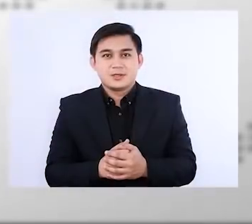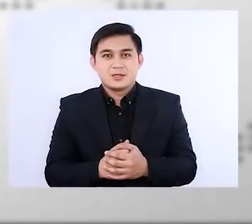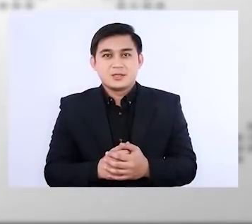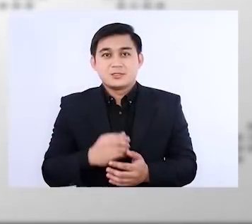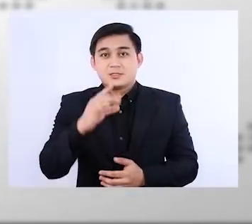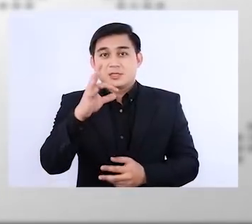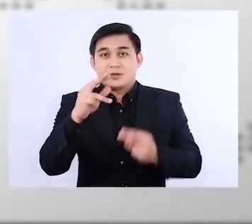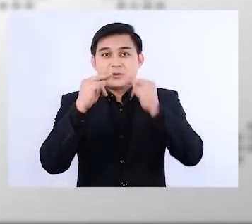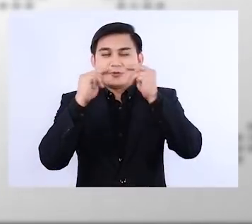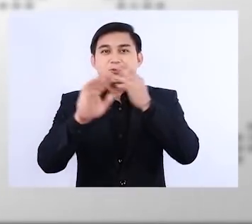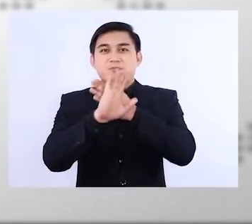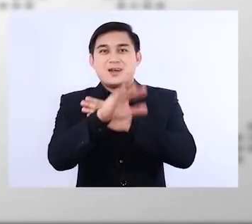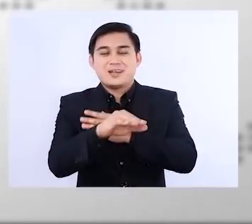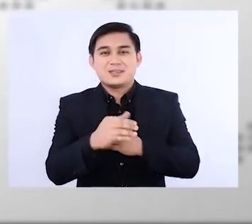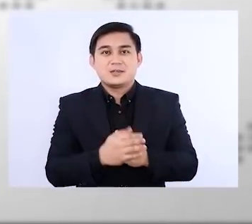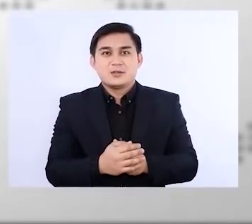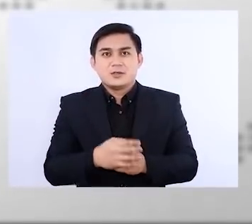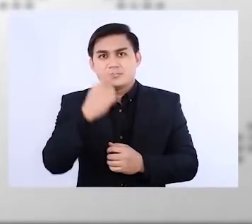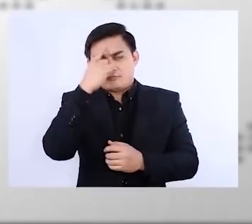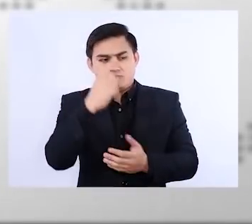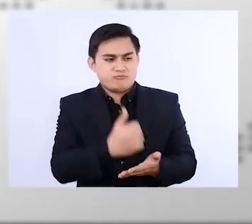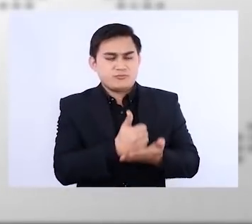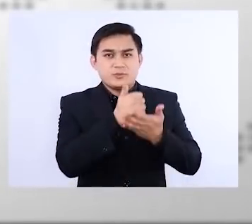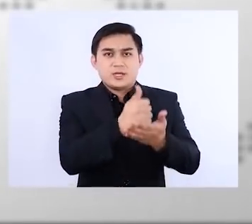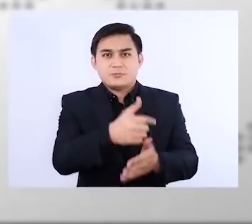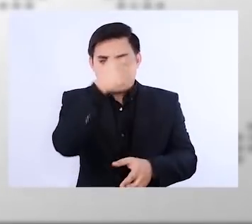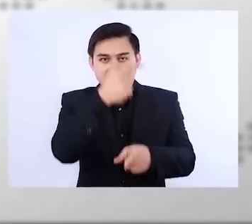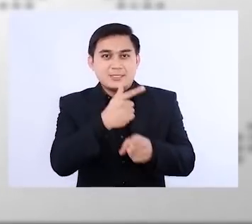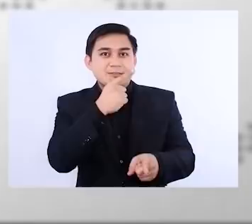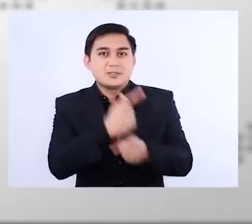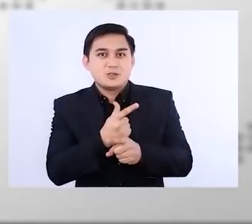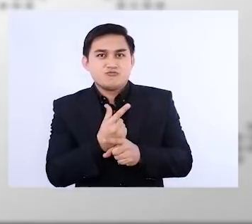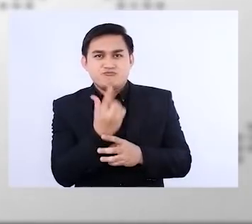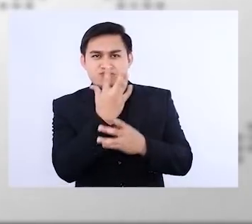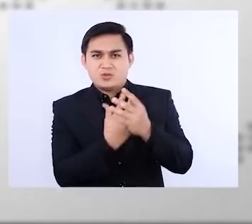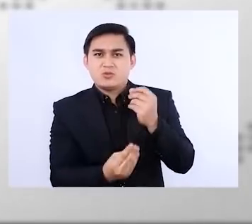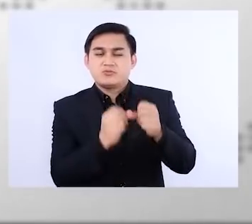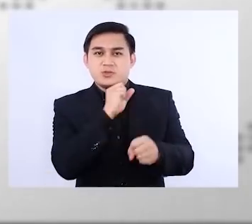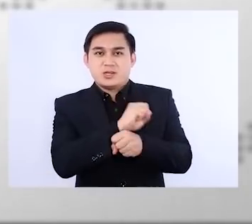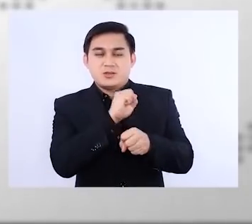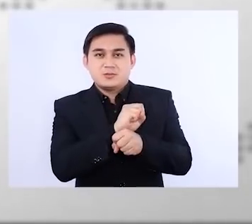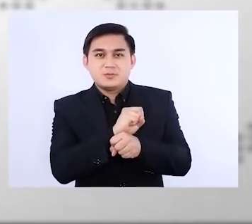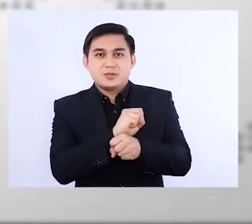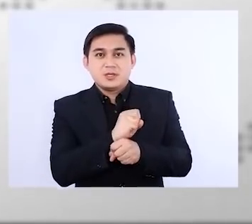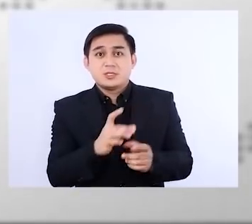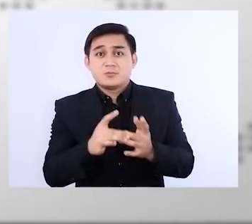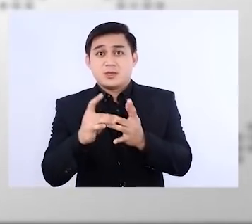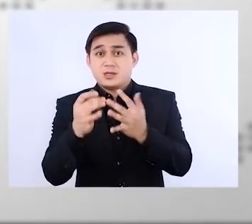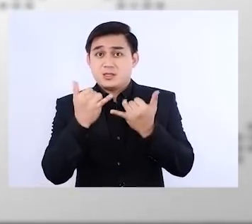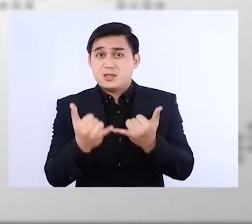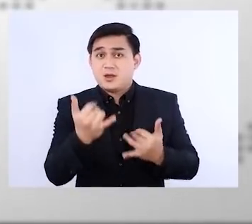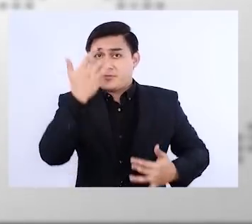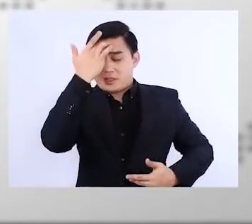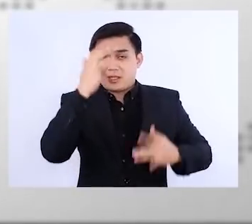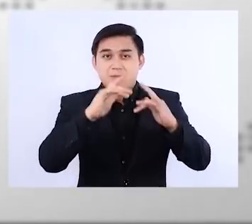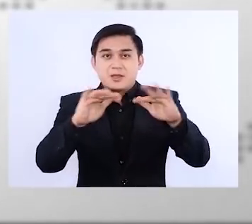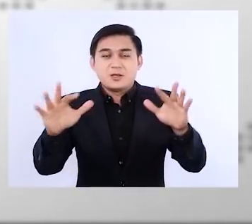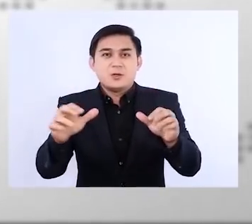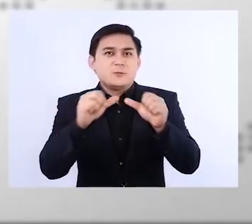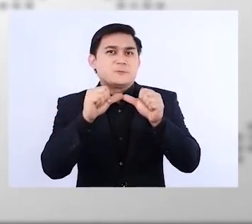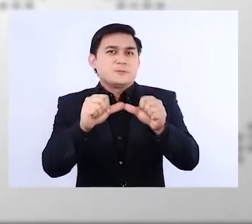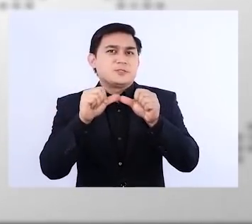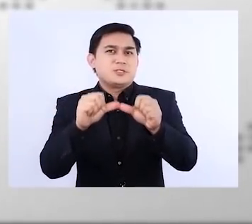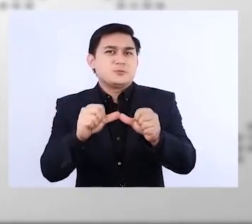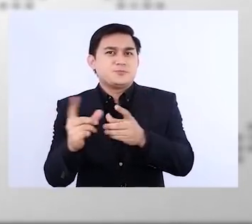Nagbabalik po ang CFO News. Upang makatulong sa mga kapatid na nawala ng hanap buhay, lalo sa panahon ito ng pandemya, patuloy